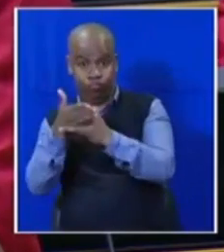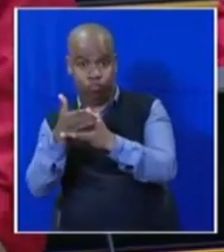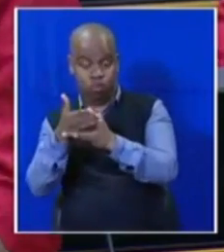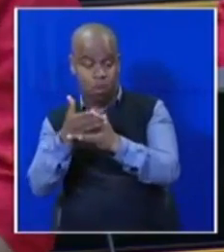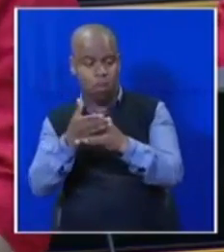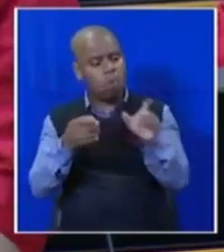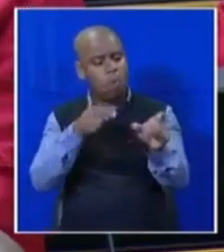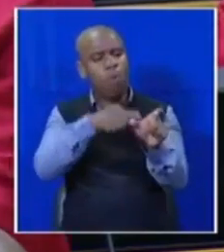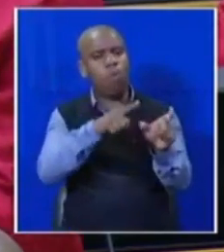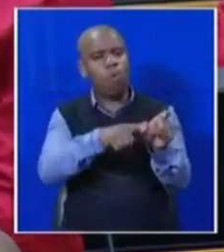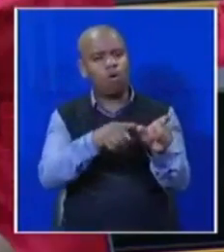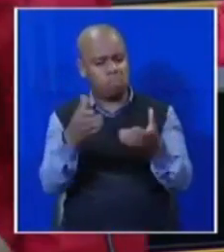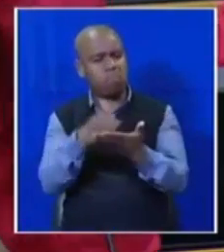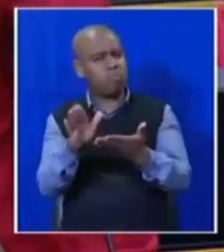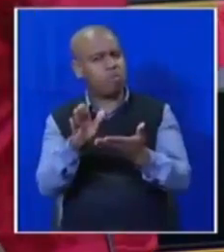Please withdraw that.